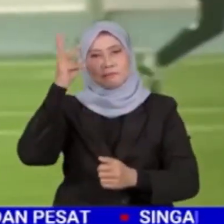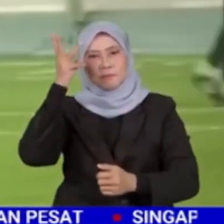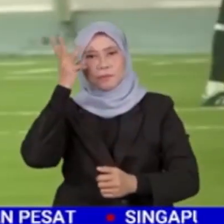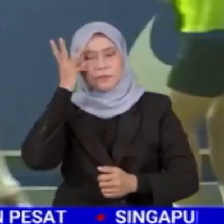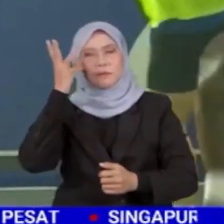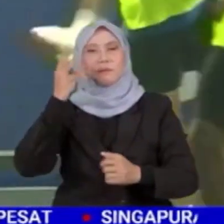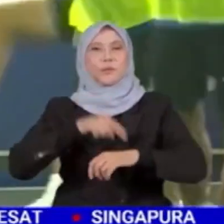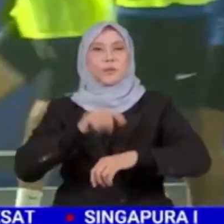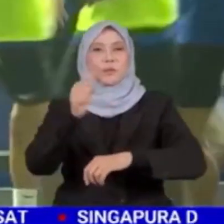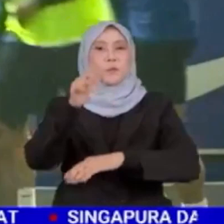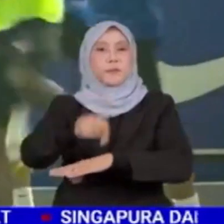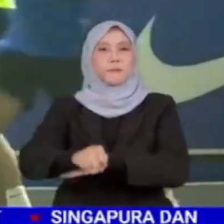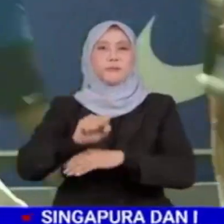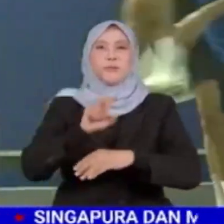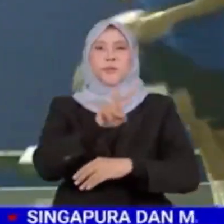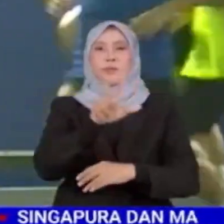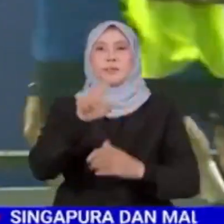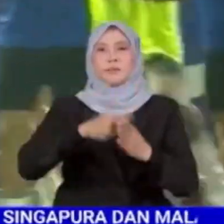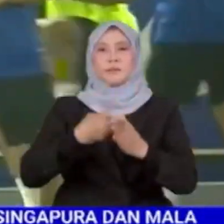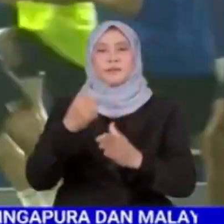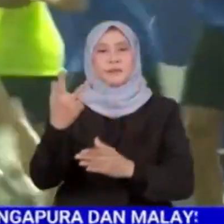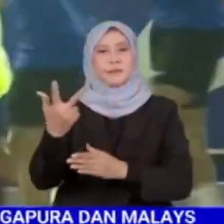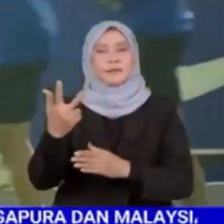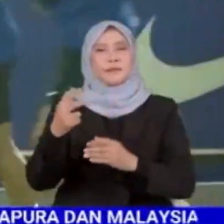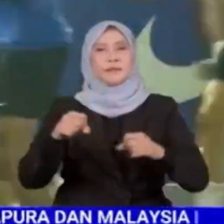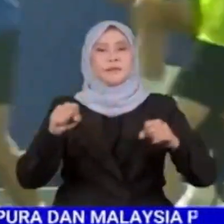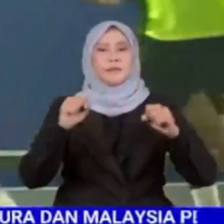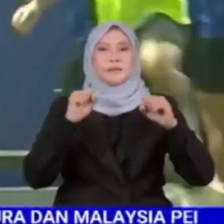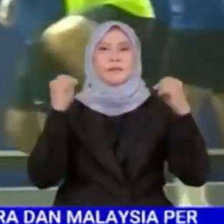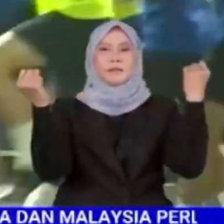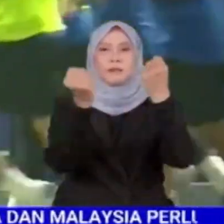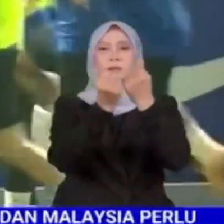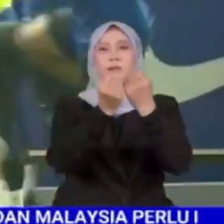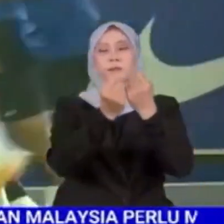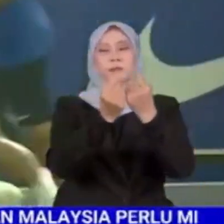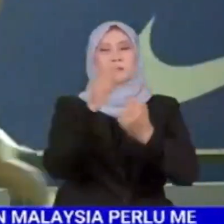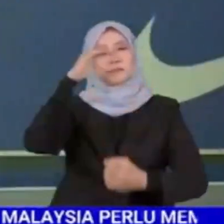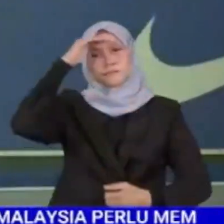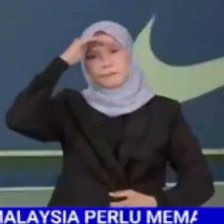pada pukul 10 malam 23 Mac ini di Stadium Sultan Ibrahim Iskandar Puteri.